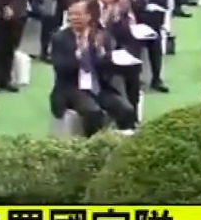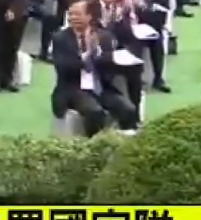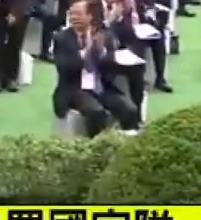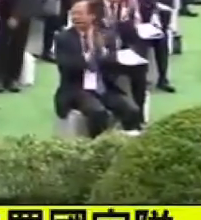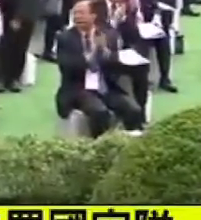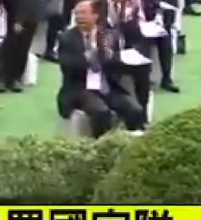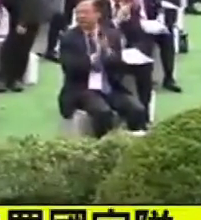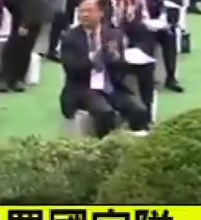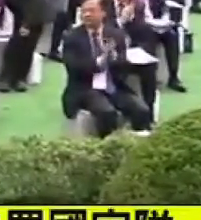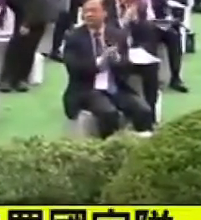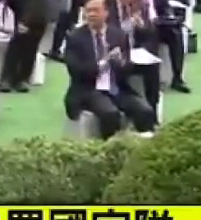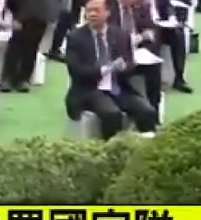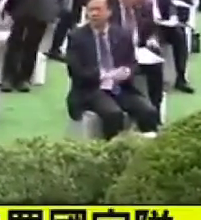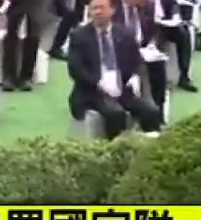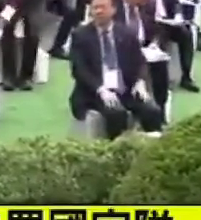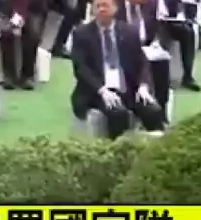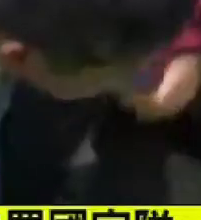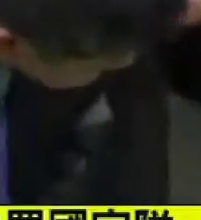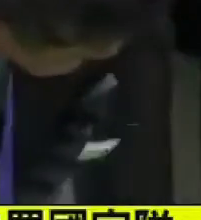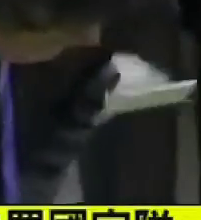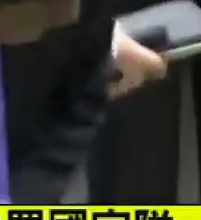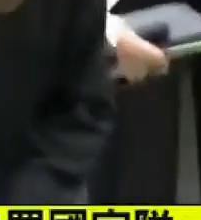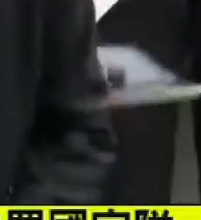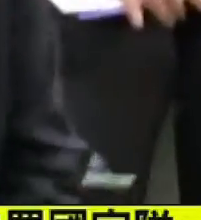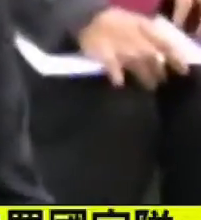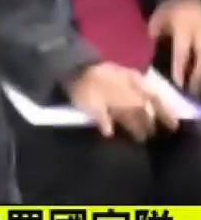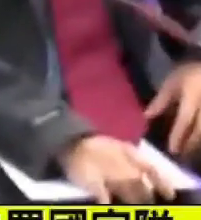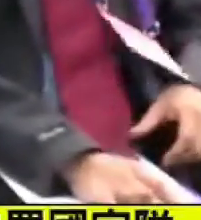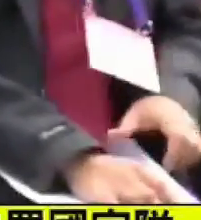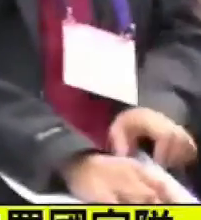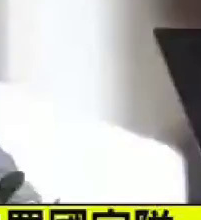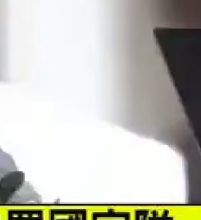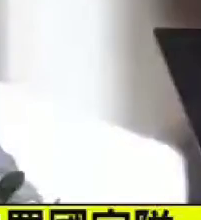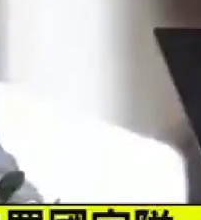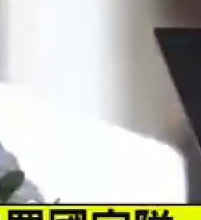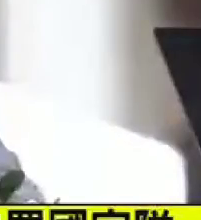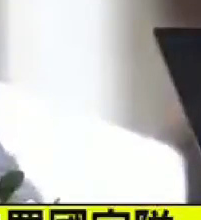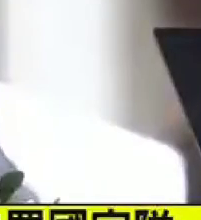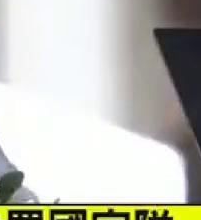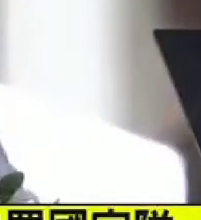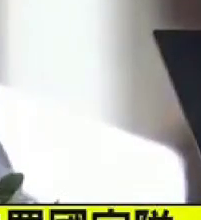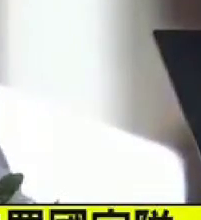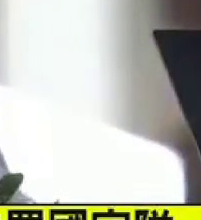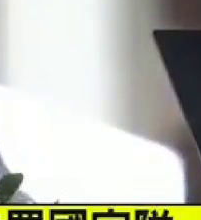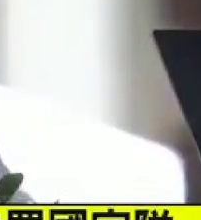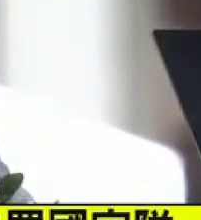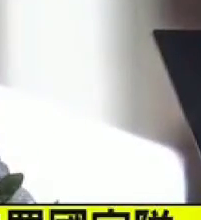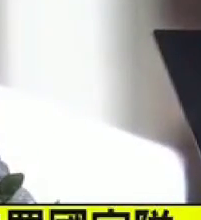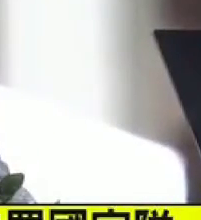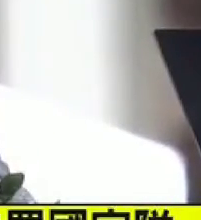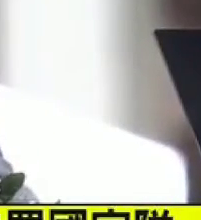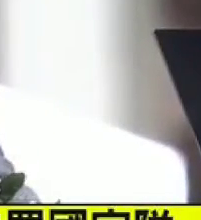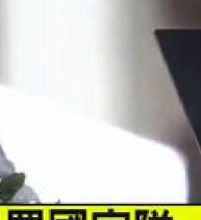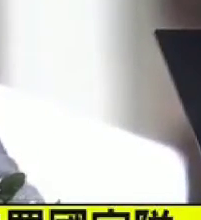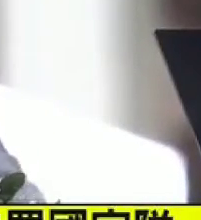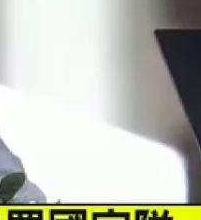请坐，谢谢。以及我们苏院长带领的政府团队，请站起来好吗？